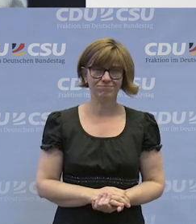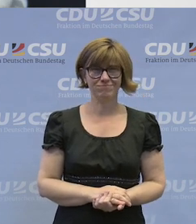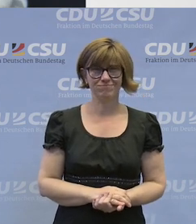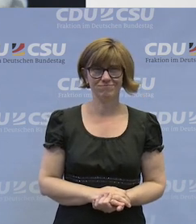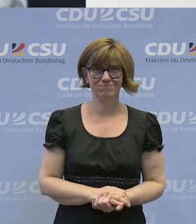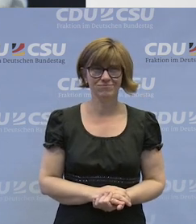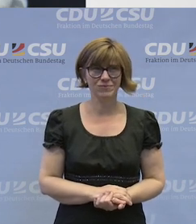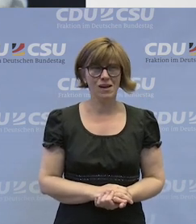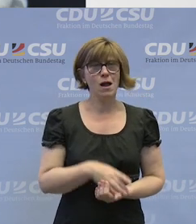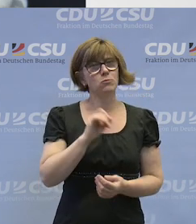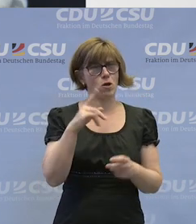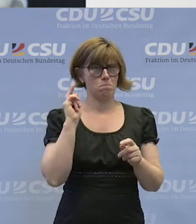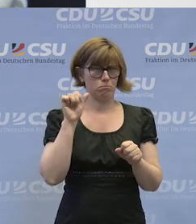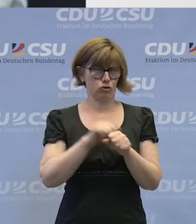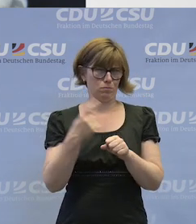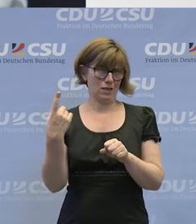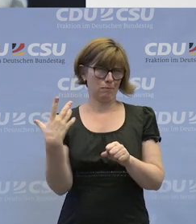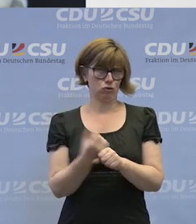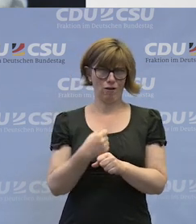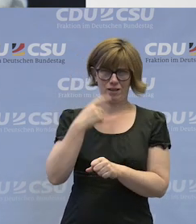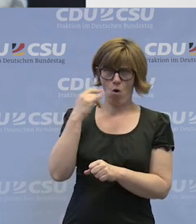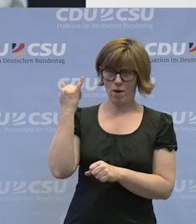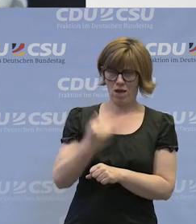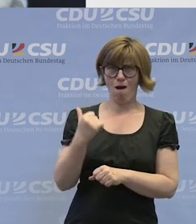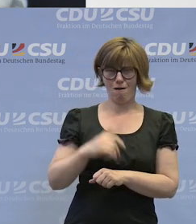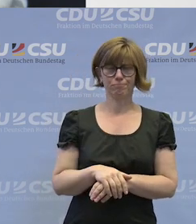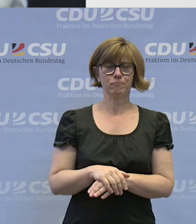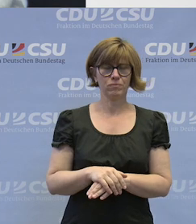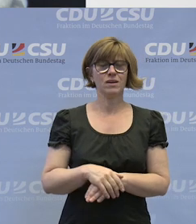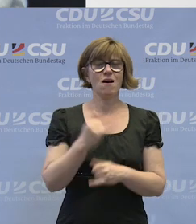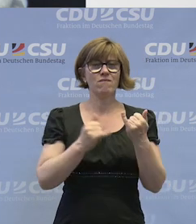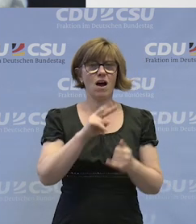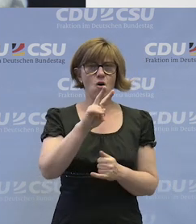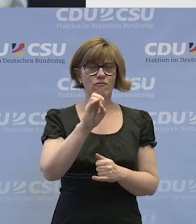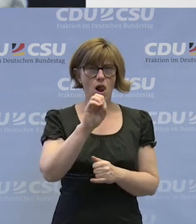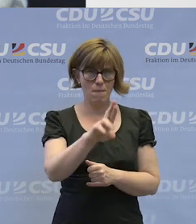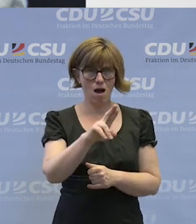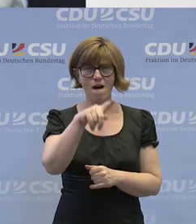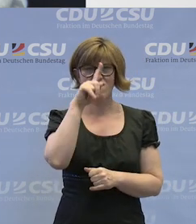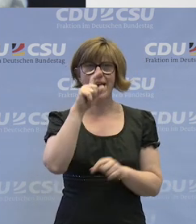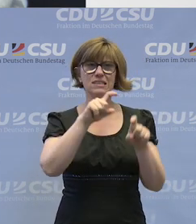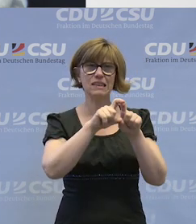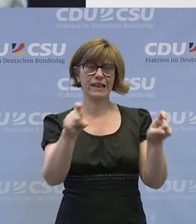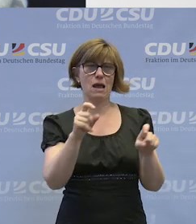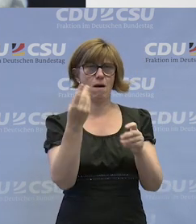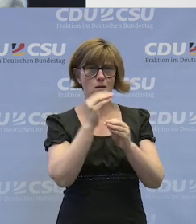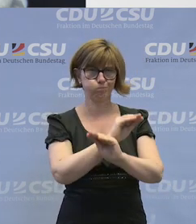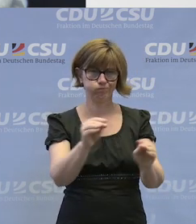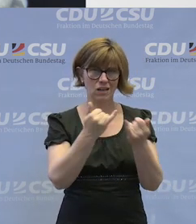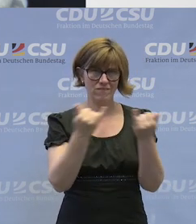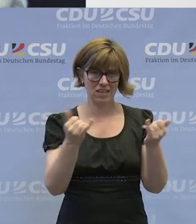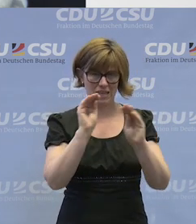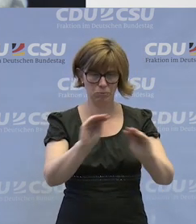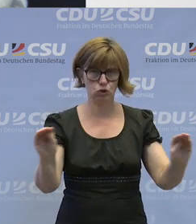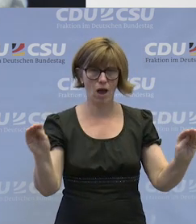Das gelingt Ihnen bestimmt. Also das glaube ich unbesehen. Kirsten Vollmer weiß, wie man Themen an den Mann und an die Frau